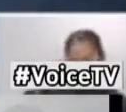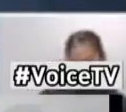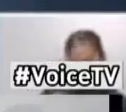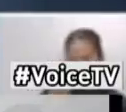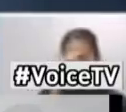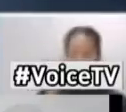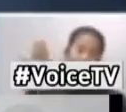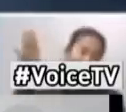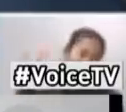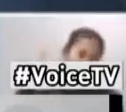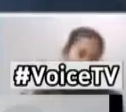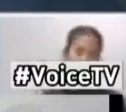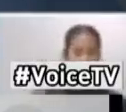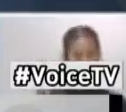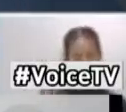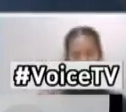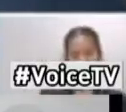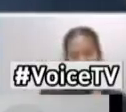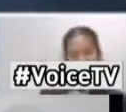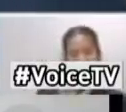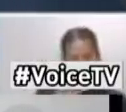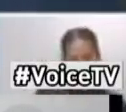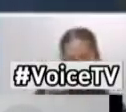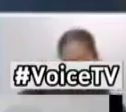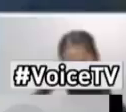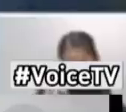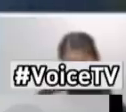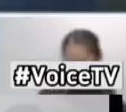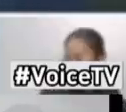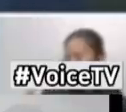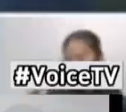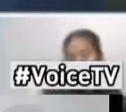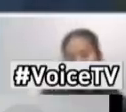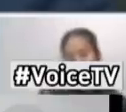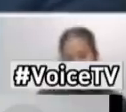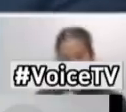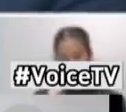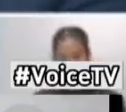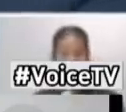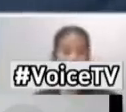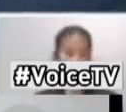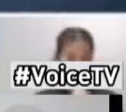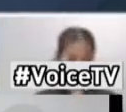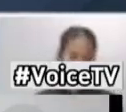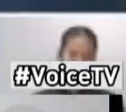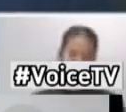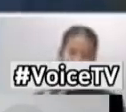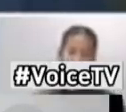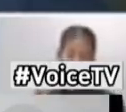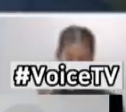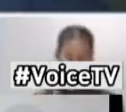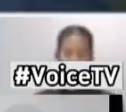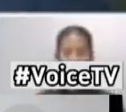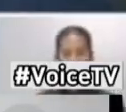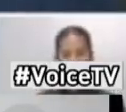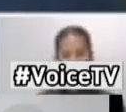อนความกระทำตามอำเภอใจทีนี้ถ้ากระทำตามอำเภอใจอ่ะแปลว่าพลเอกประยุทธ์